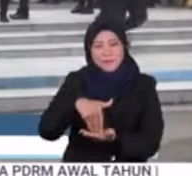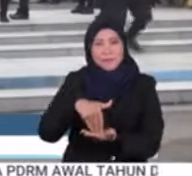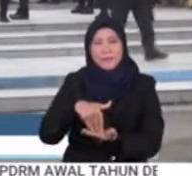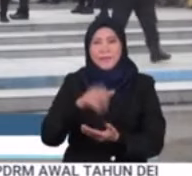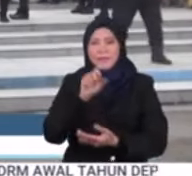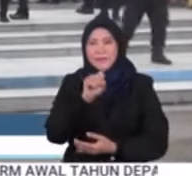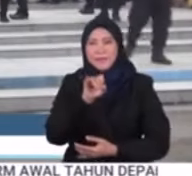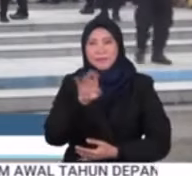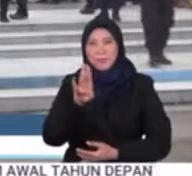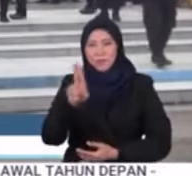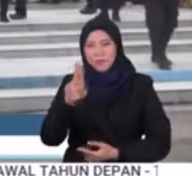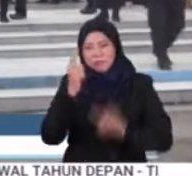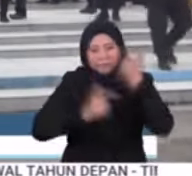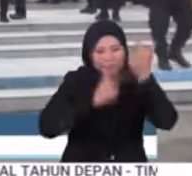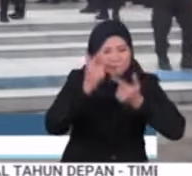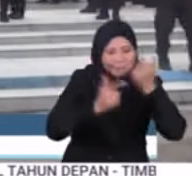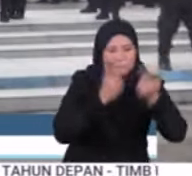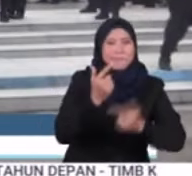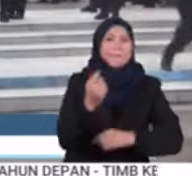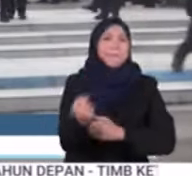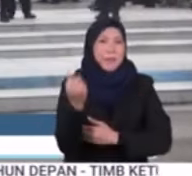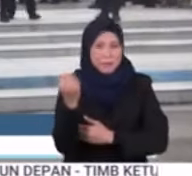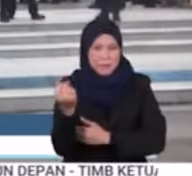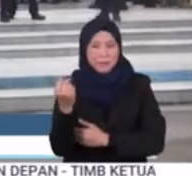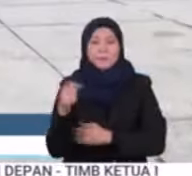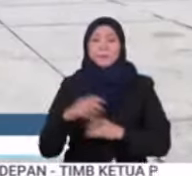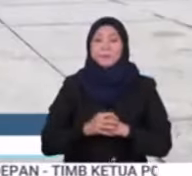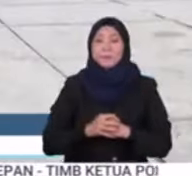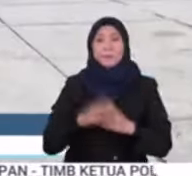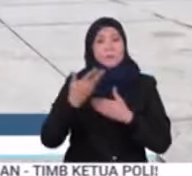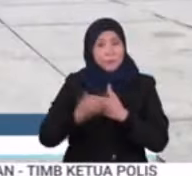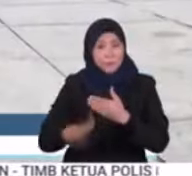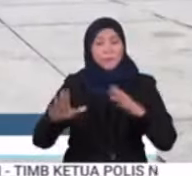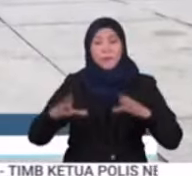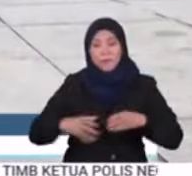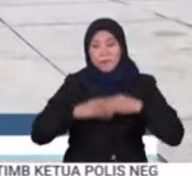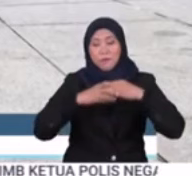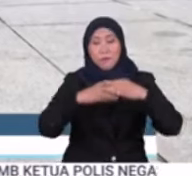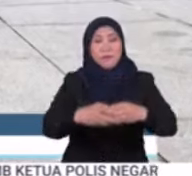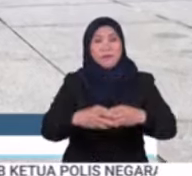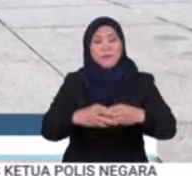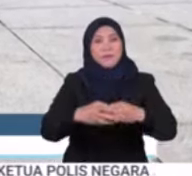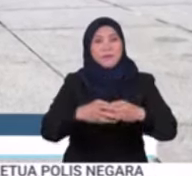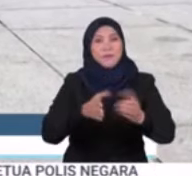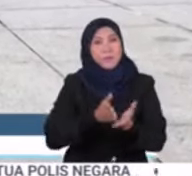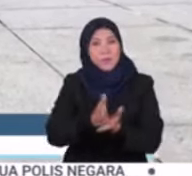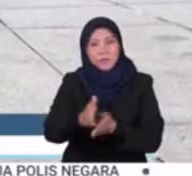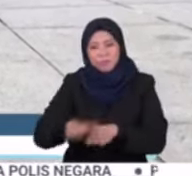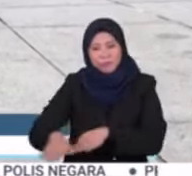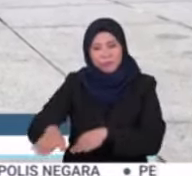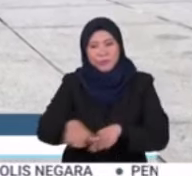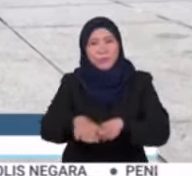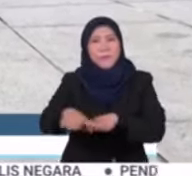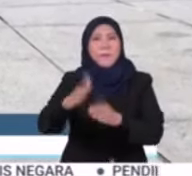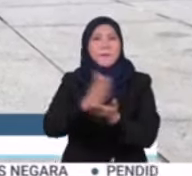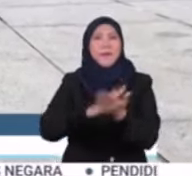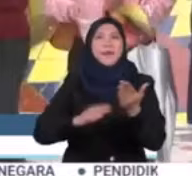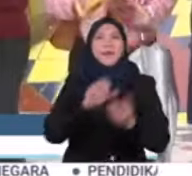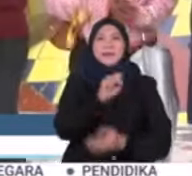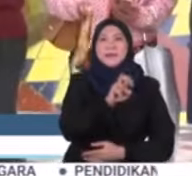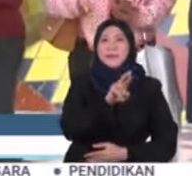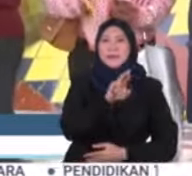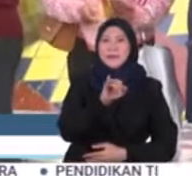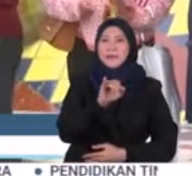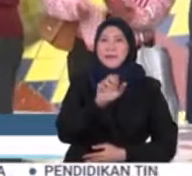sekitar pasar itu selepas pasang senter 1000 rombongan ini dijangkau akan meneruskan Kembara mereka ke bagian Sri